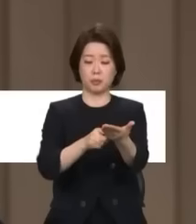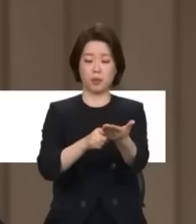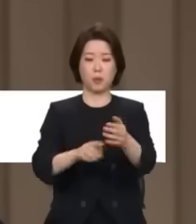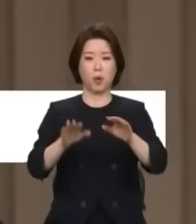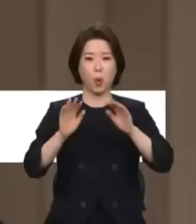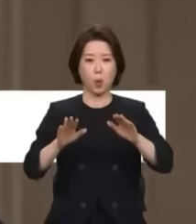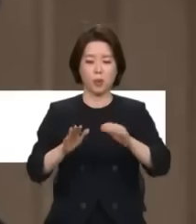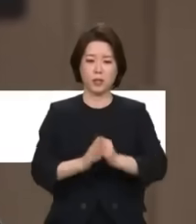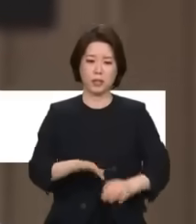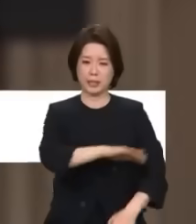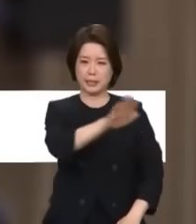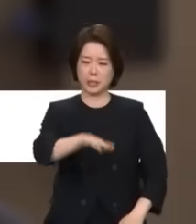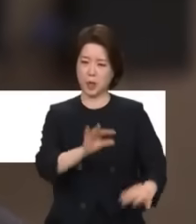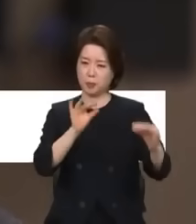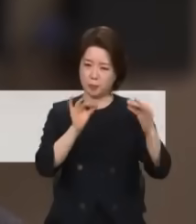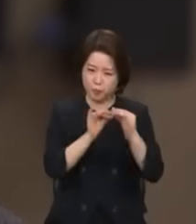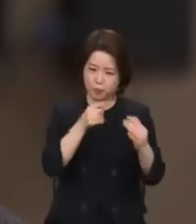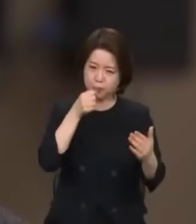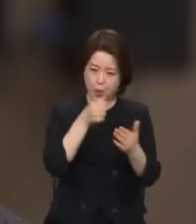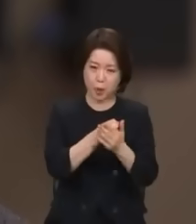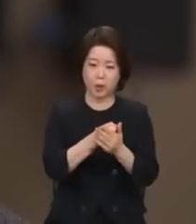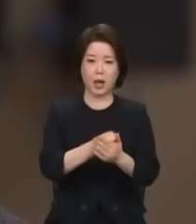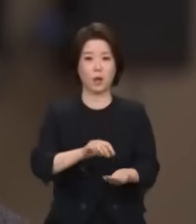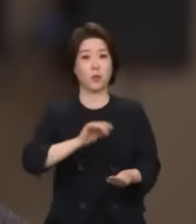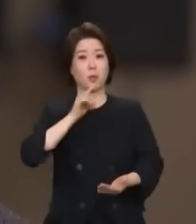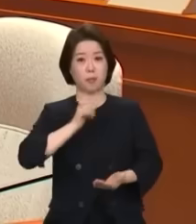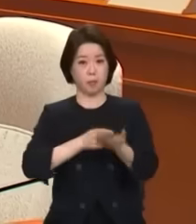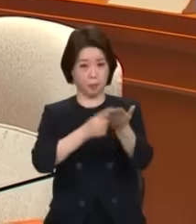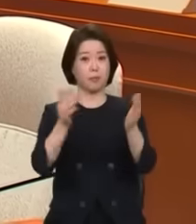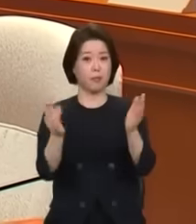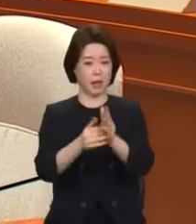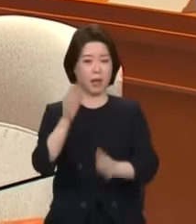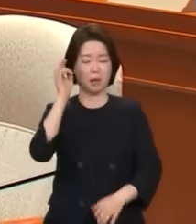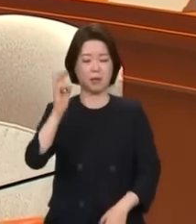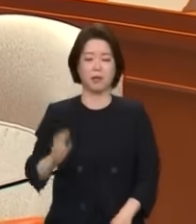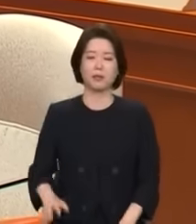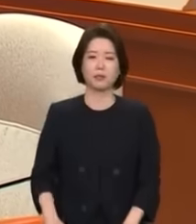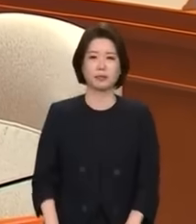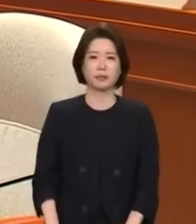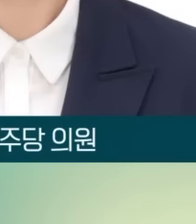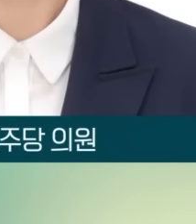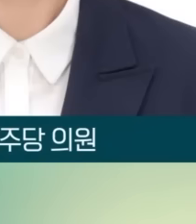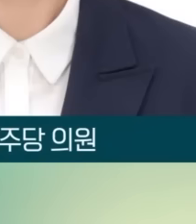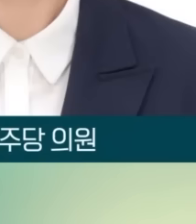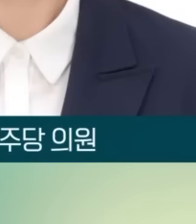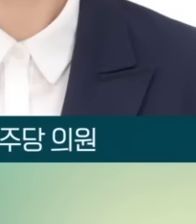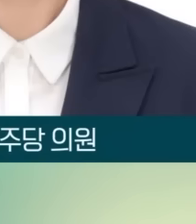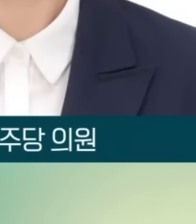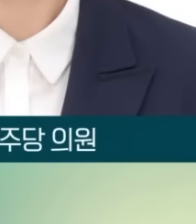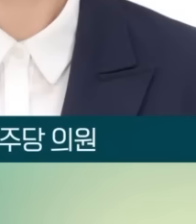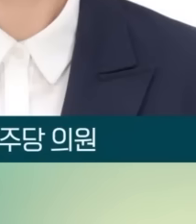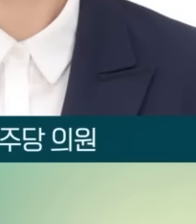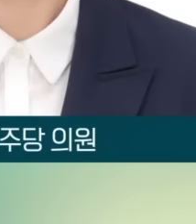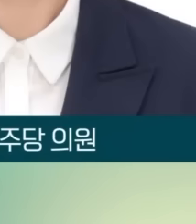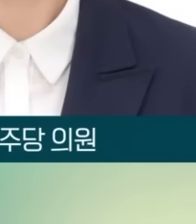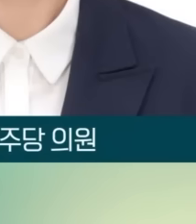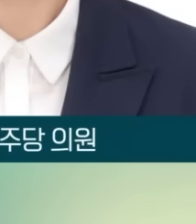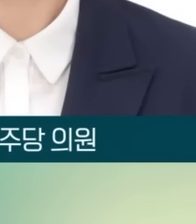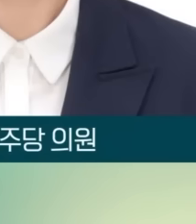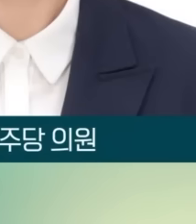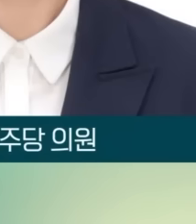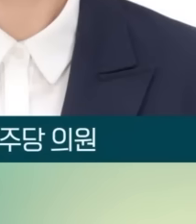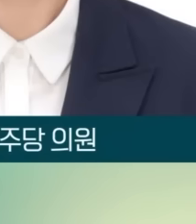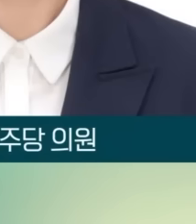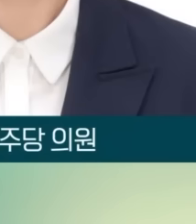오늘 당론으로 채택하고 발의했습니다. JTBC 하혜빈입니다. 이른바 권익위 내 친윤